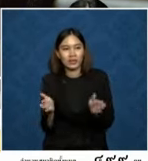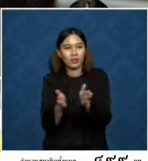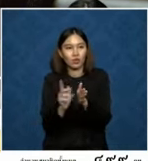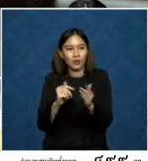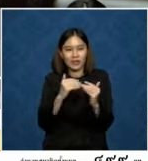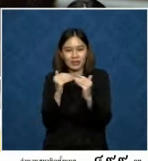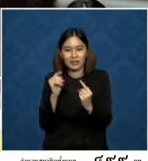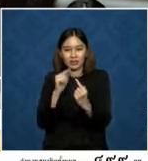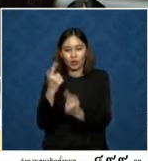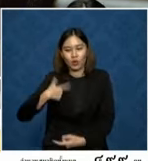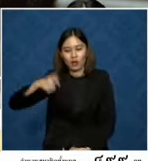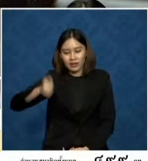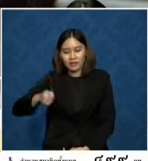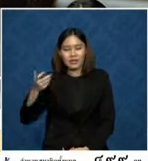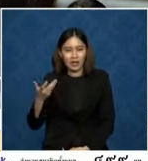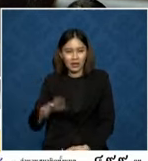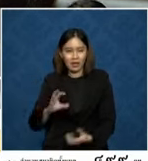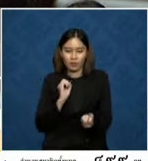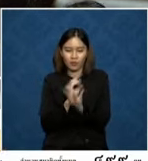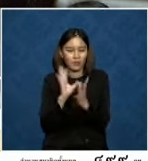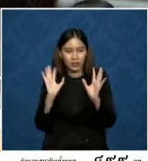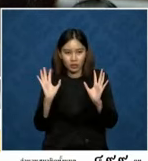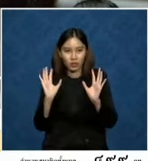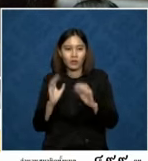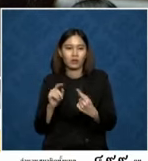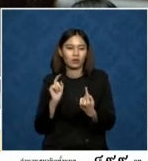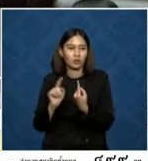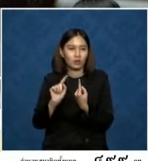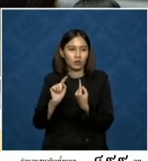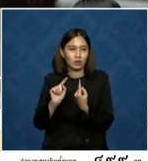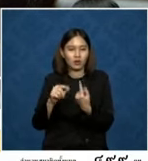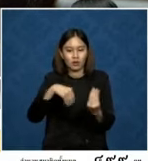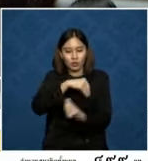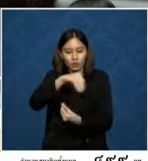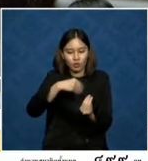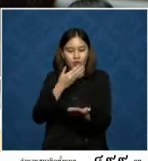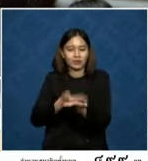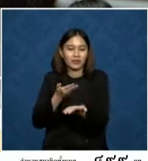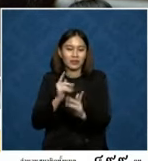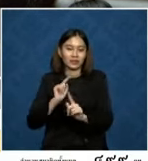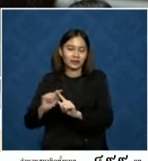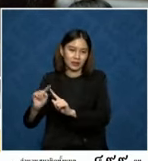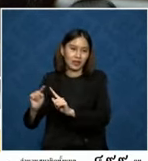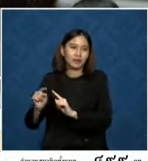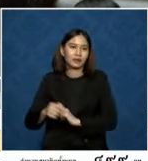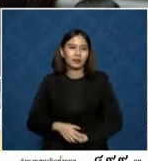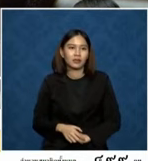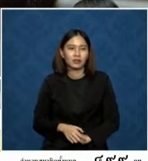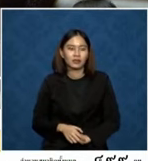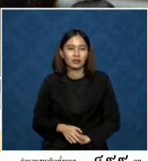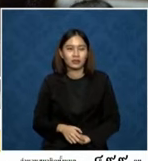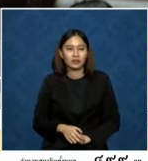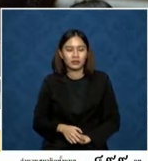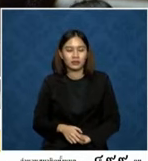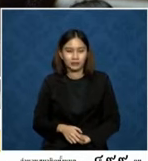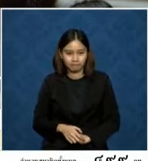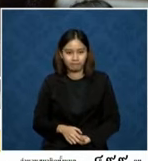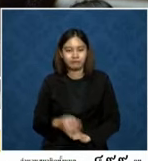ช้สิทธิ์ทางศาลแล้วไม่ให้เกิดกระทบนะครับในเรื่องของธุรกิจการเงินแบบนี้นะครับก็เป็นเรื่อง